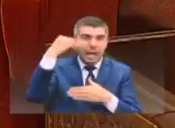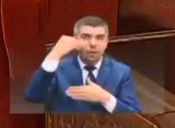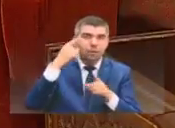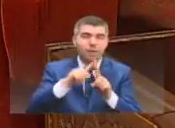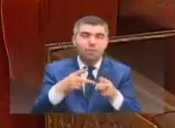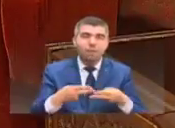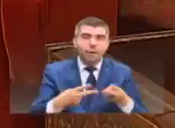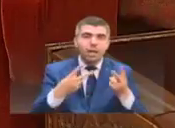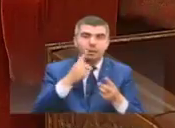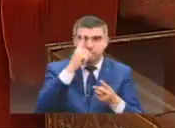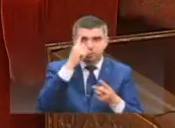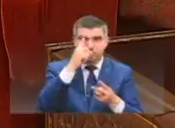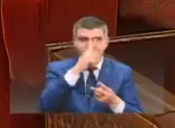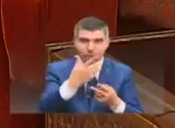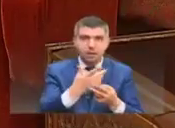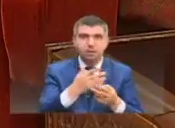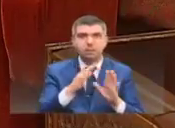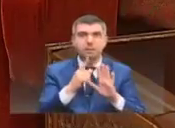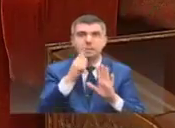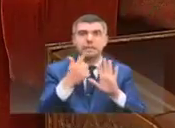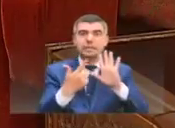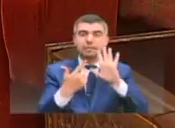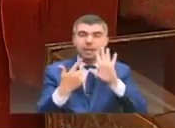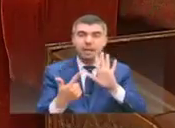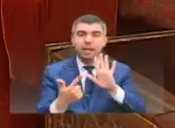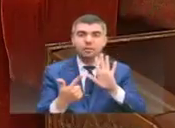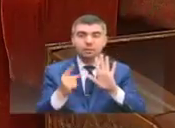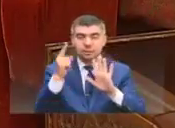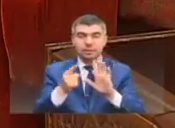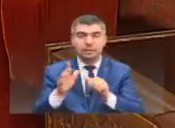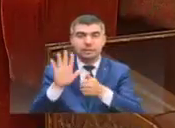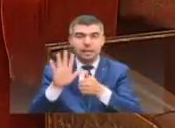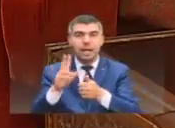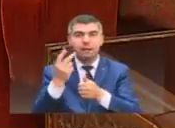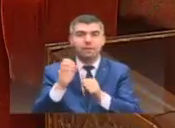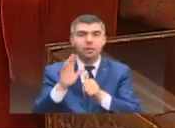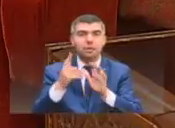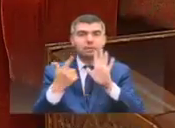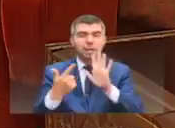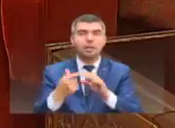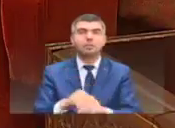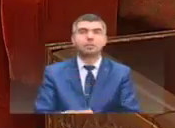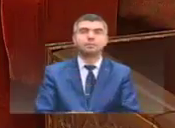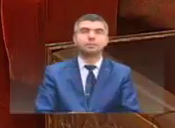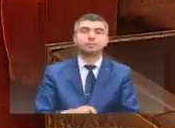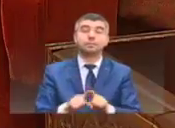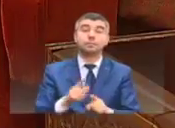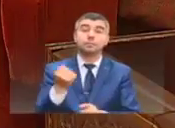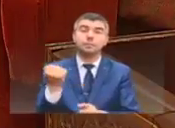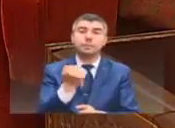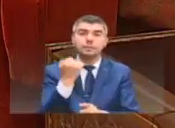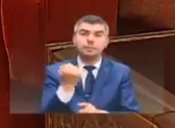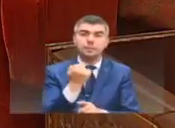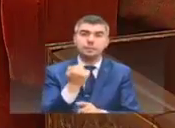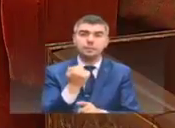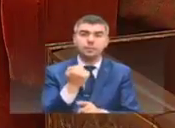هذا من تزويد من السد الوحده في 17 يونيو اللي غيجود مدينه غفصاي وباقي المناطق الاخرى. بقى تاخر في اقليم